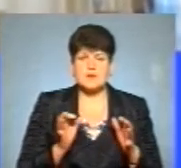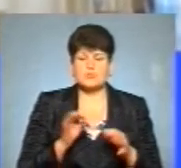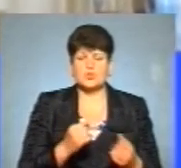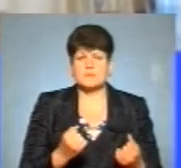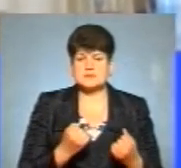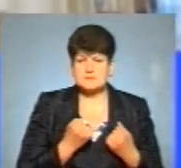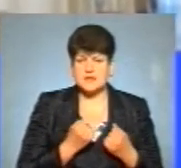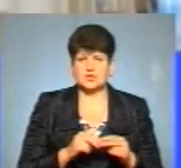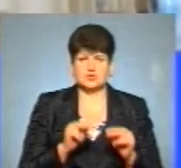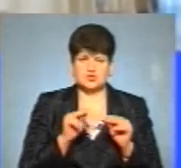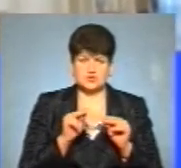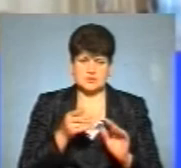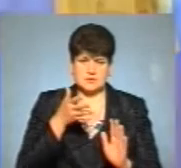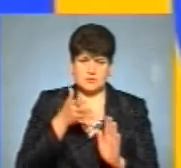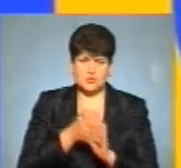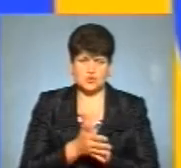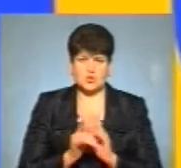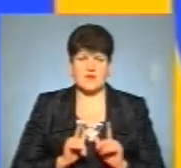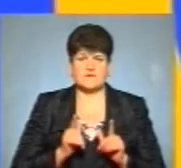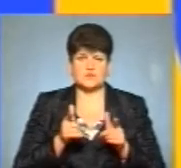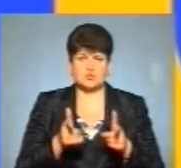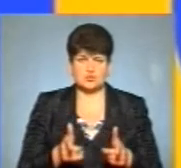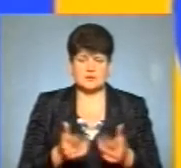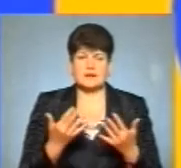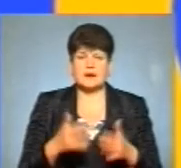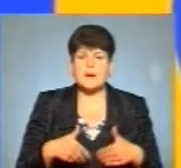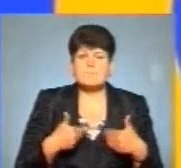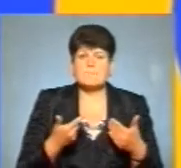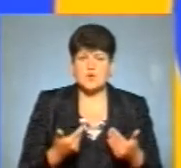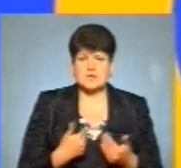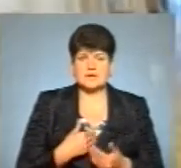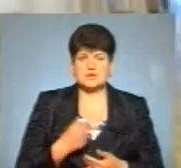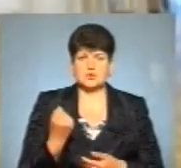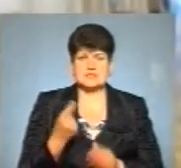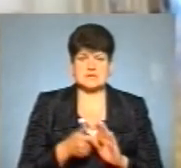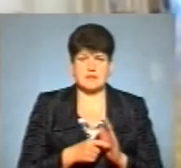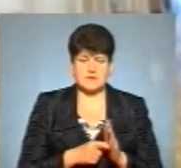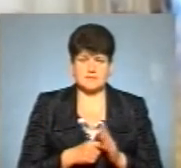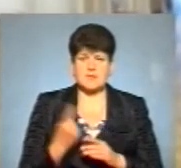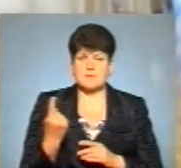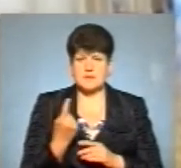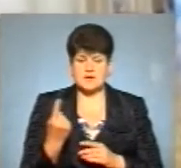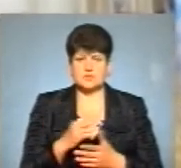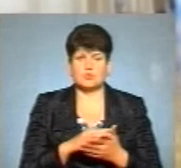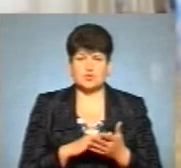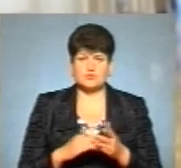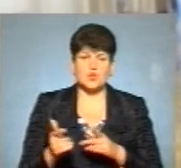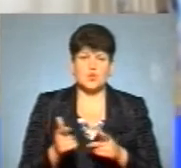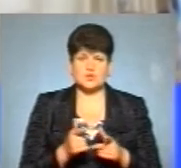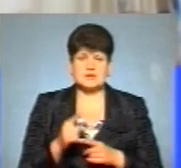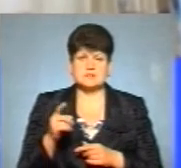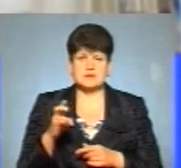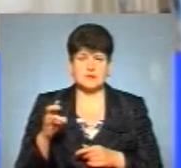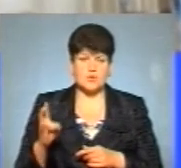безпеку та чесний і прозорий вступ. Кілька порад для наших 11-класників. По-перше, продовжуйте готуватися до